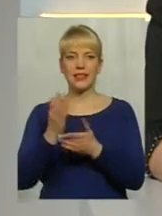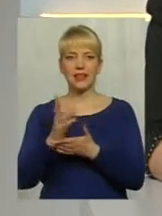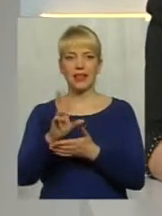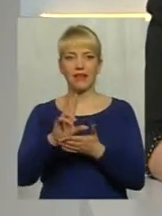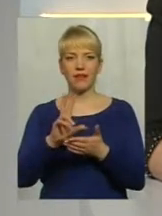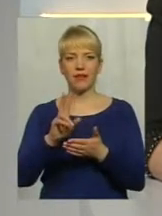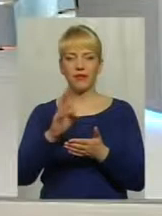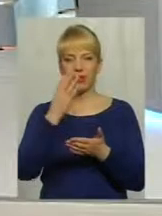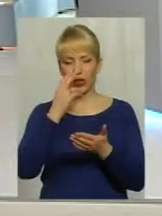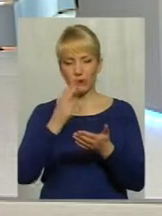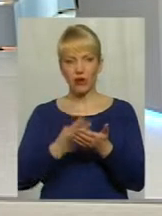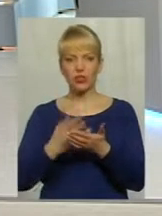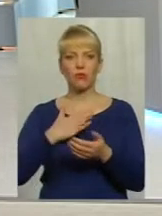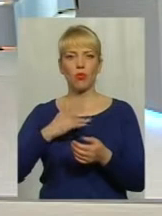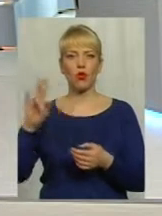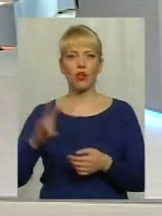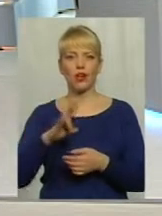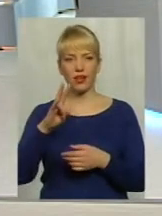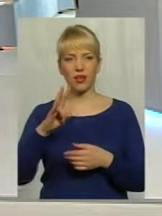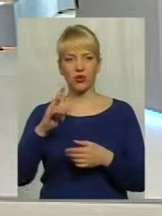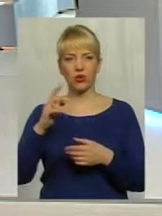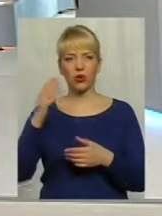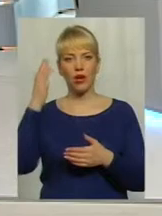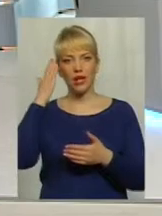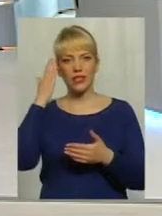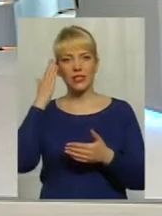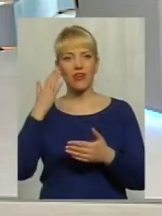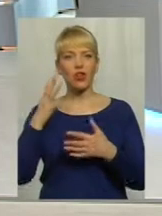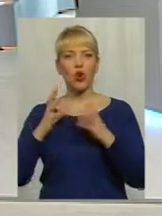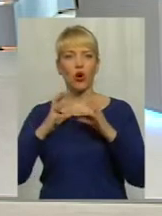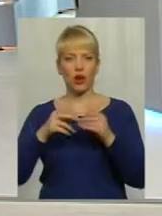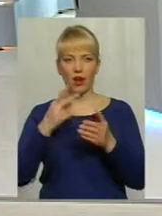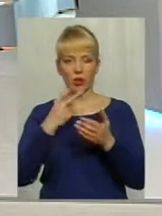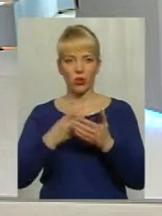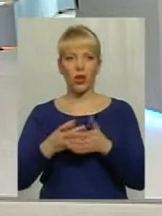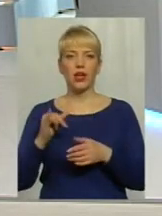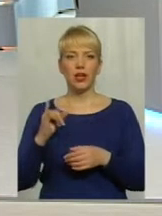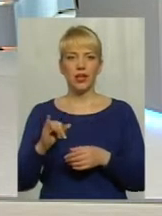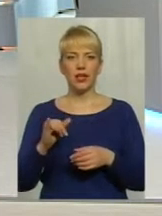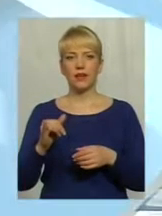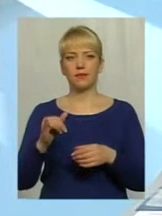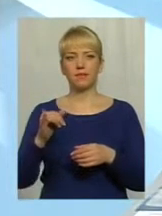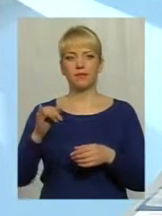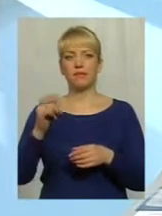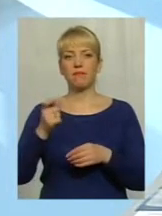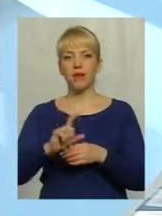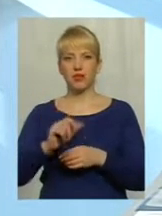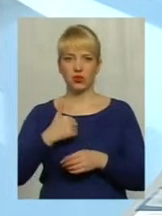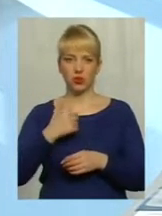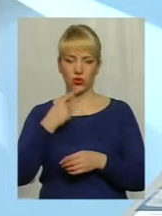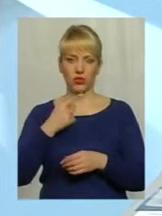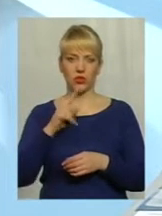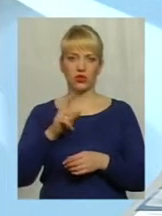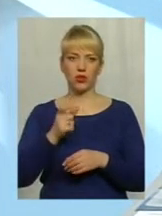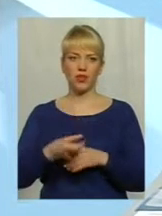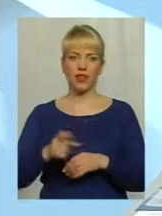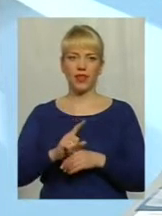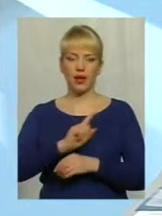світогляду, мого християнського світогляду. Я хочу вам сказати більше, саме найпотужніші